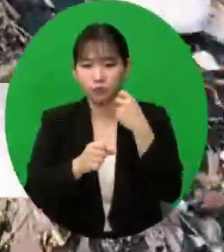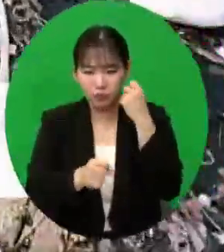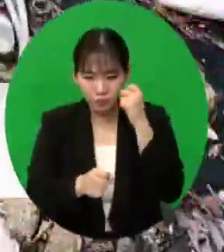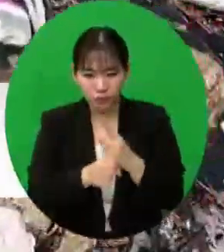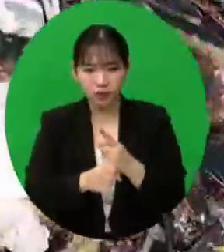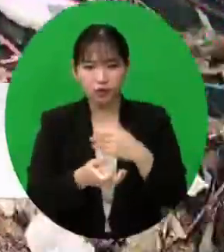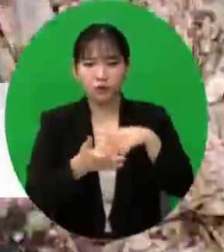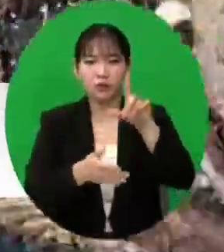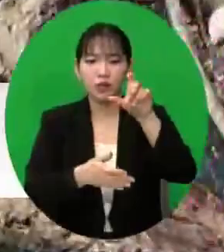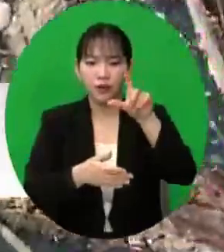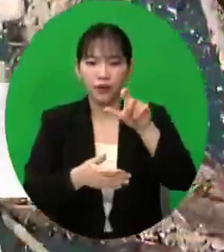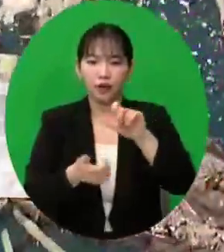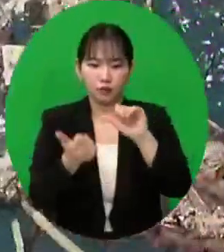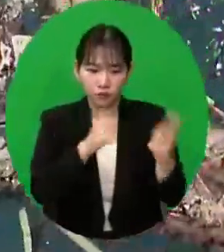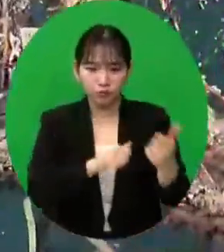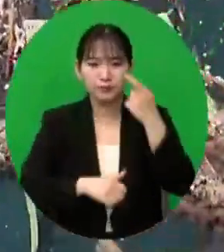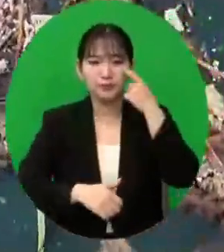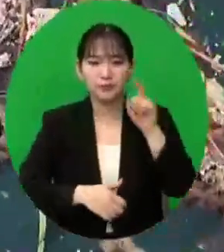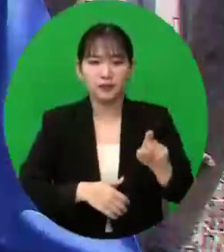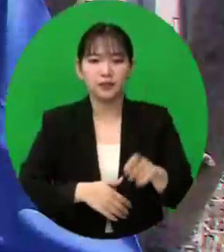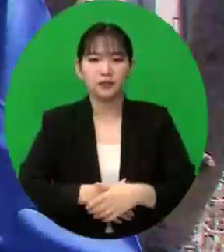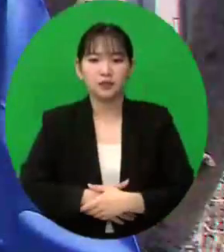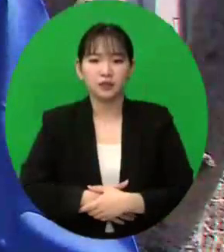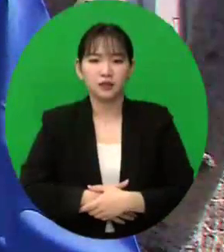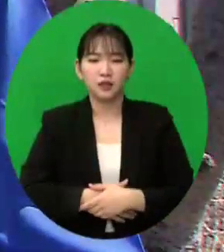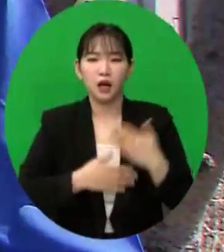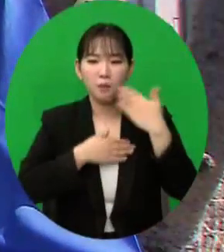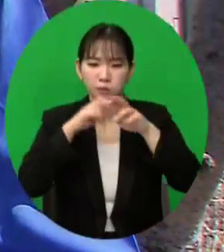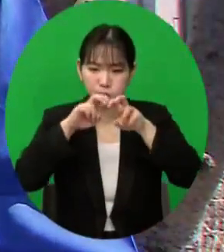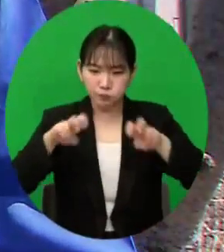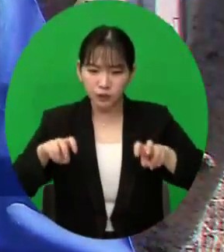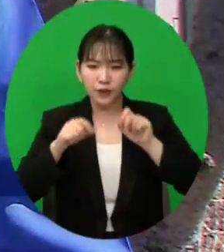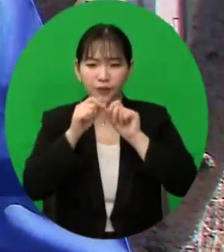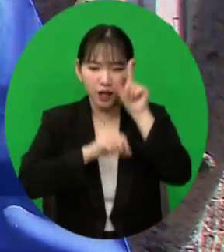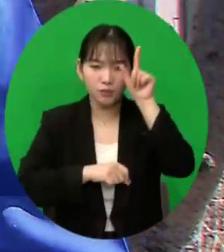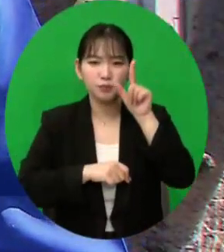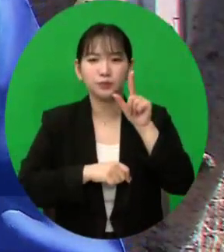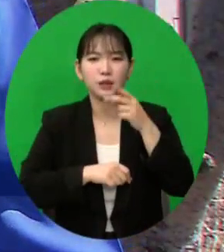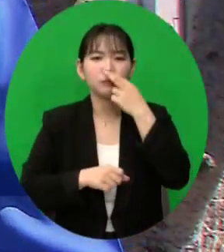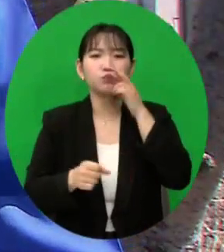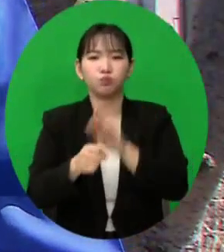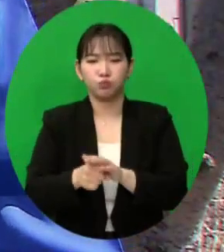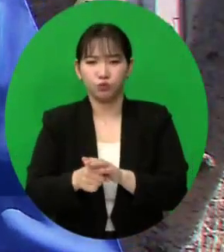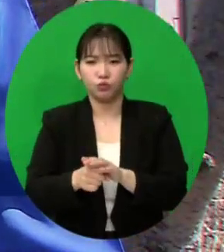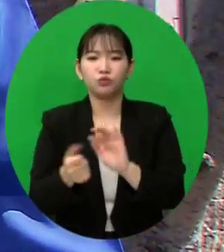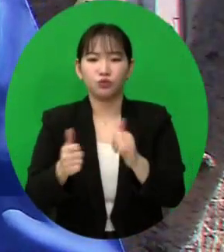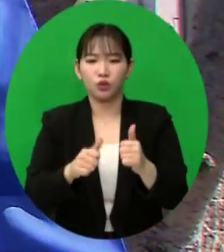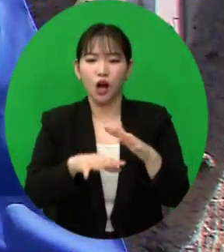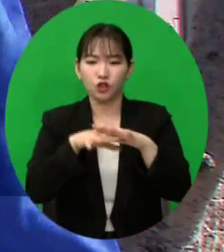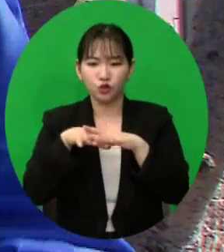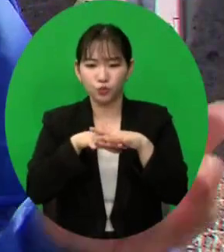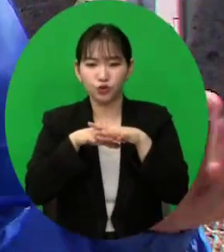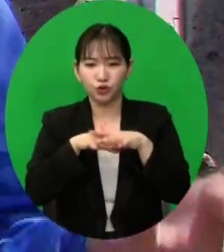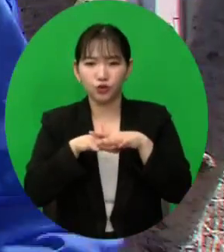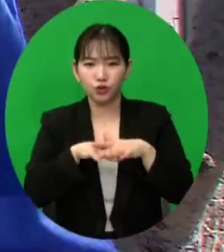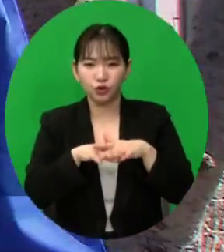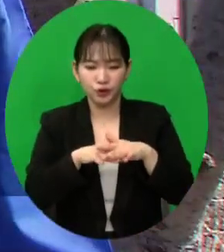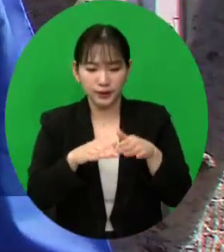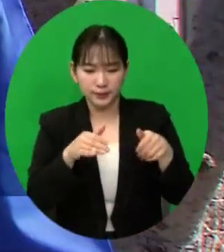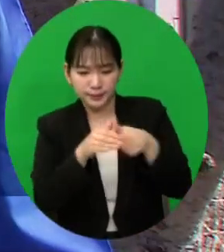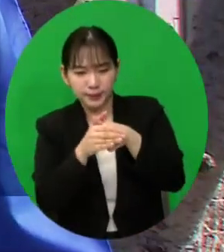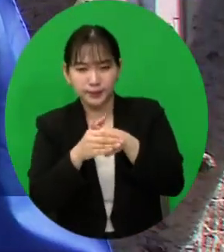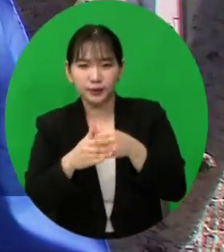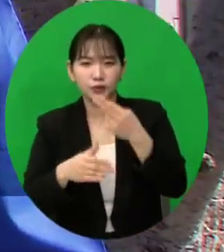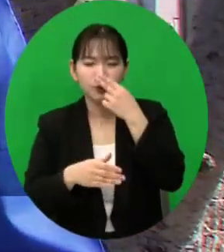벌써 15 구가 발견됐습니다 부검하는 거 보면 거의 이제 질식해 죽은 거 그물에 걸려서 그 숨을 못